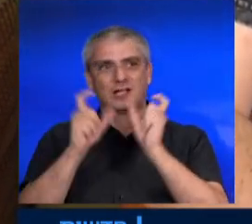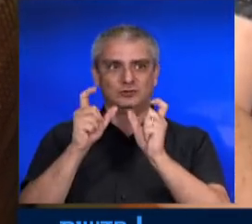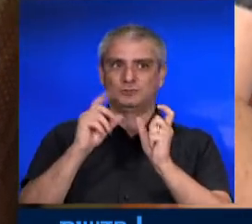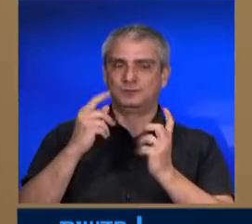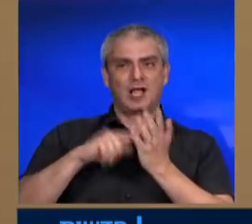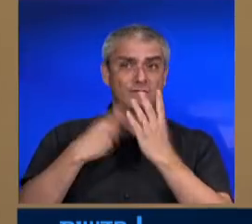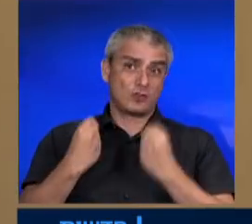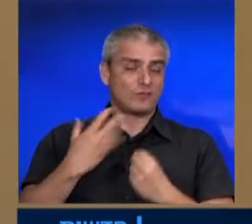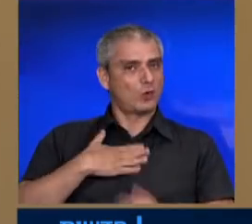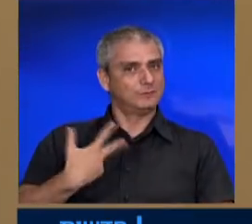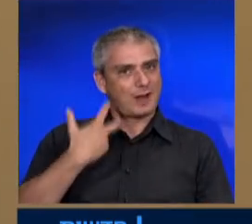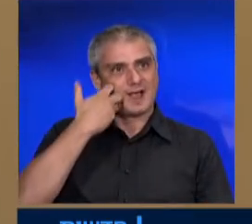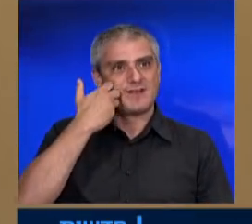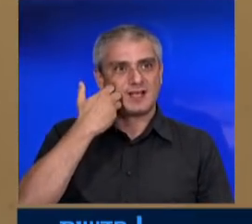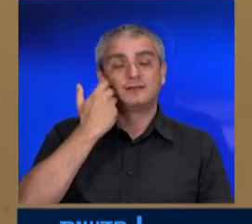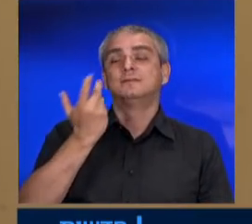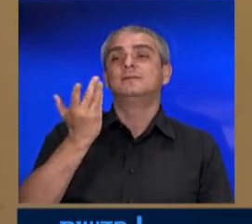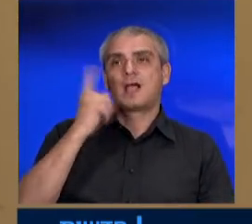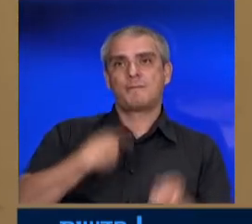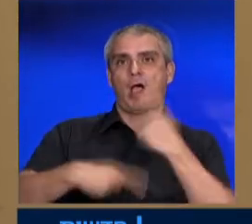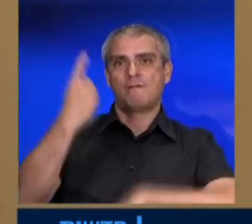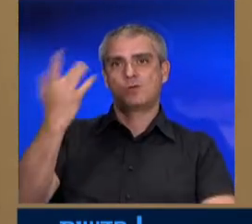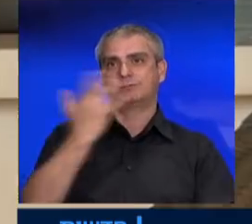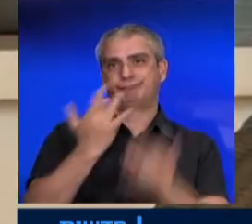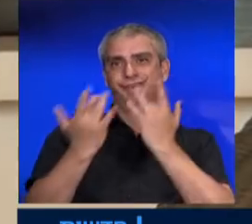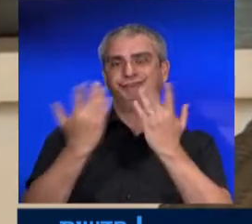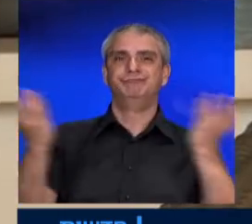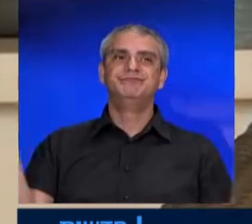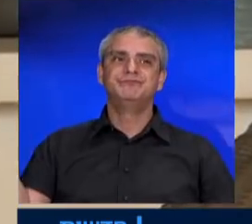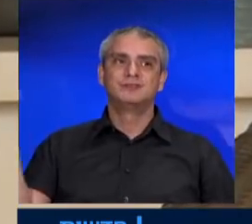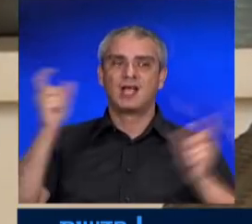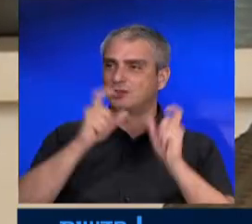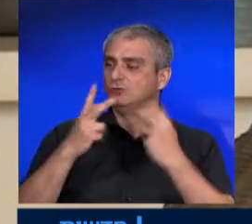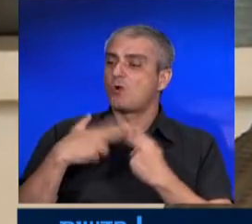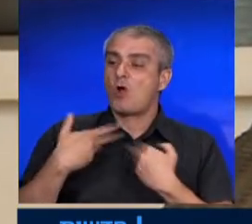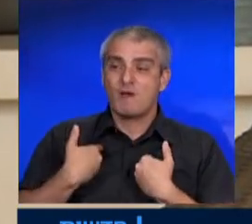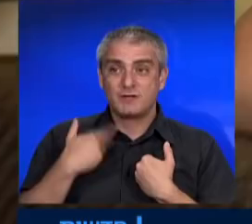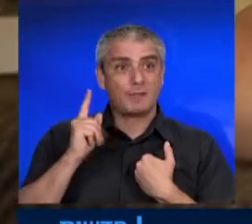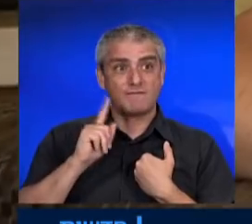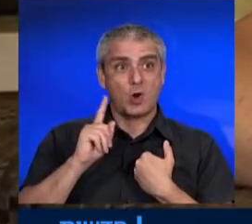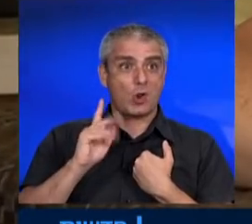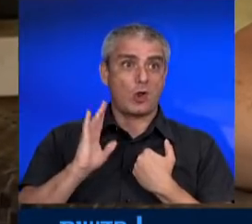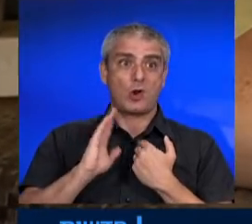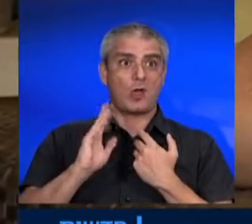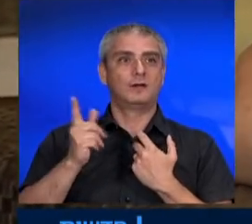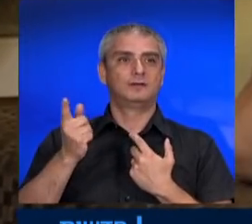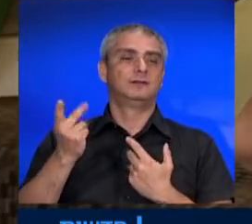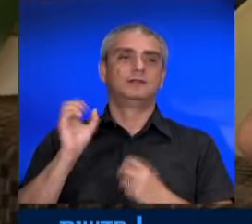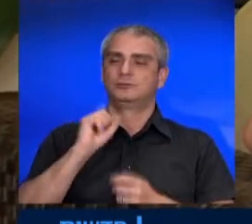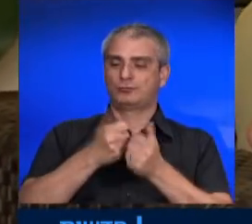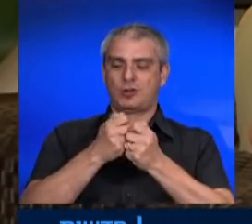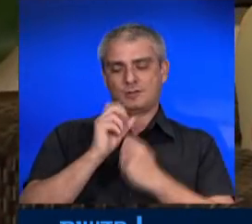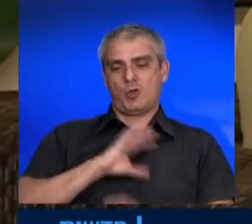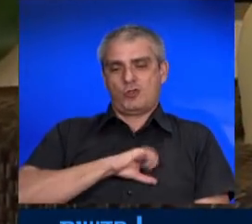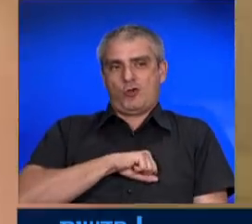טובות לפעמים, לפרגן, וזה מגיע גם הפוך. אנשים שהם קרובים או אפילו מאוד לא קרובים, זה עם לשלוח הודעות גם מאוד